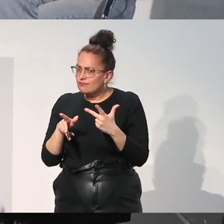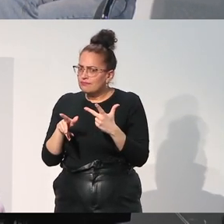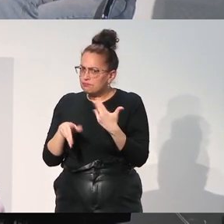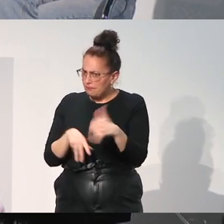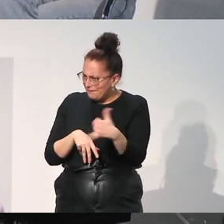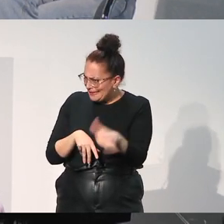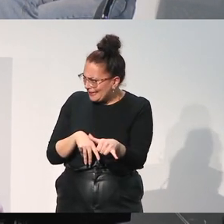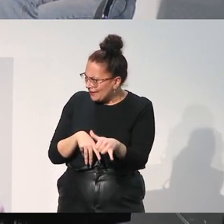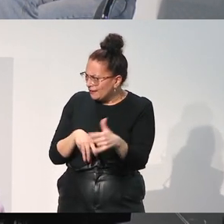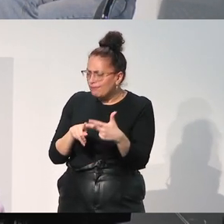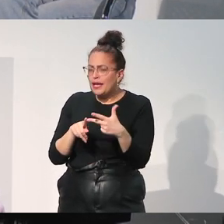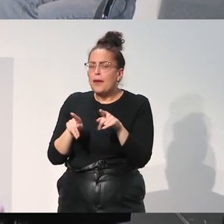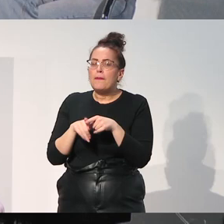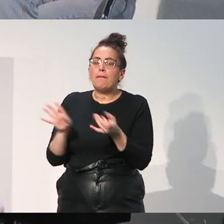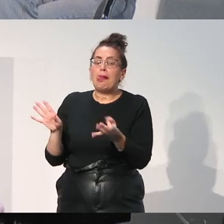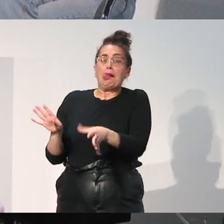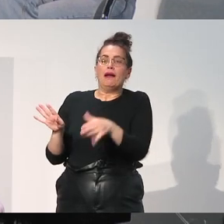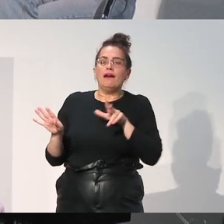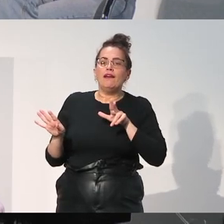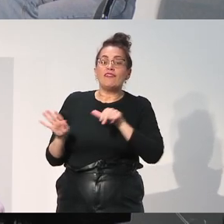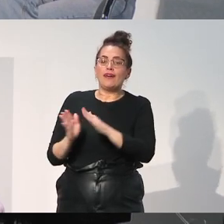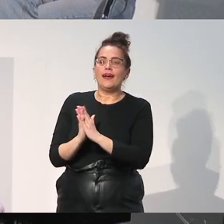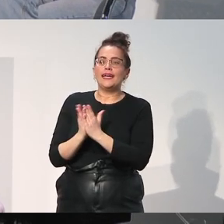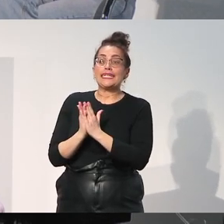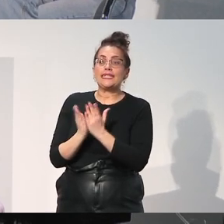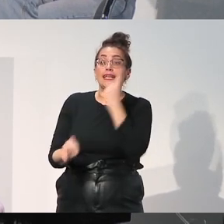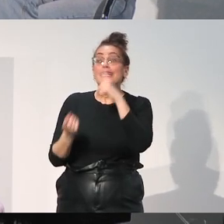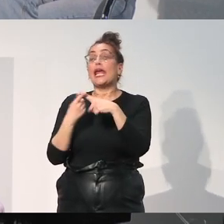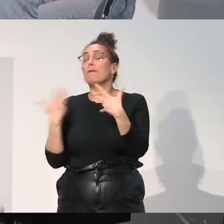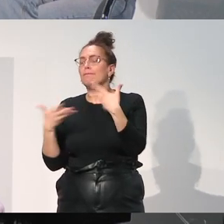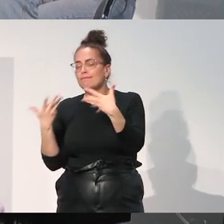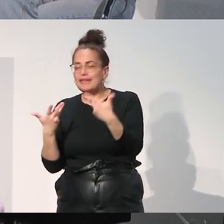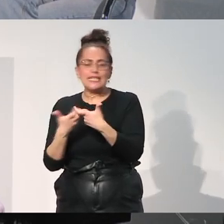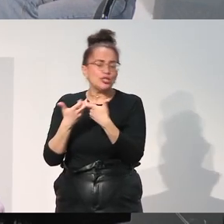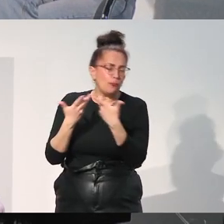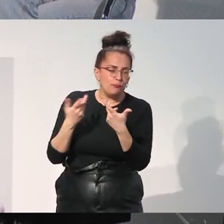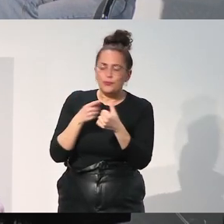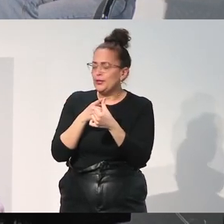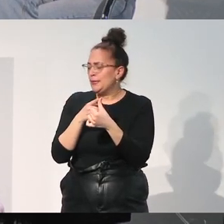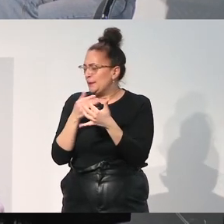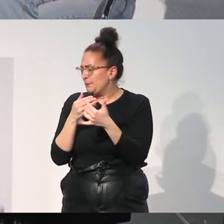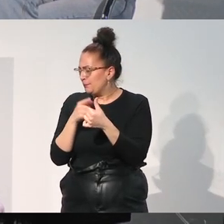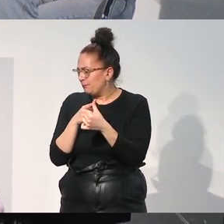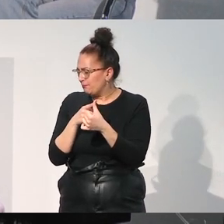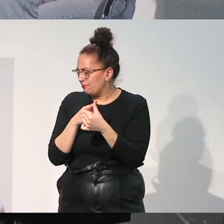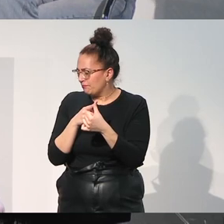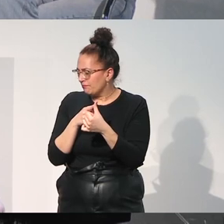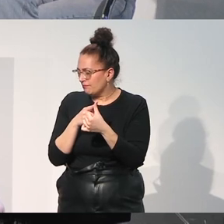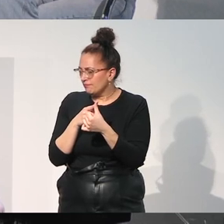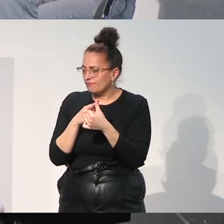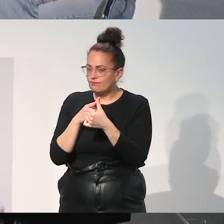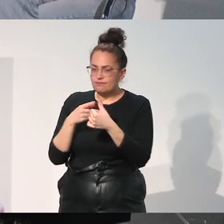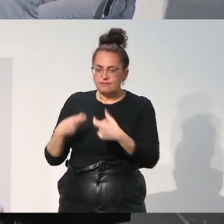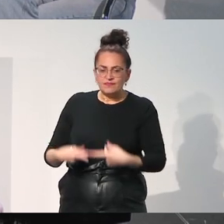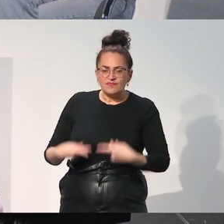pistes de livres. Vous évoquez le rêve d'écrire un livre autour de la vie